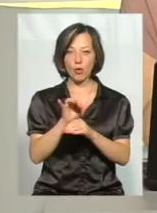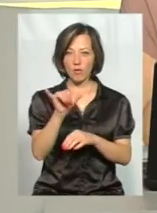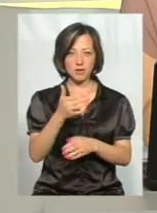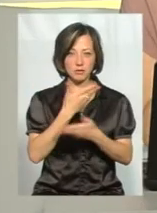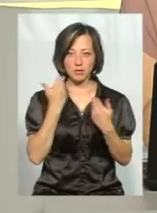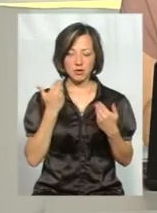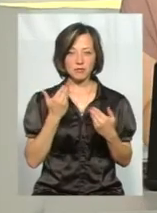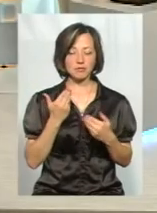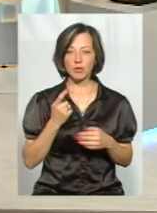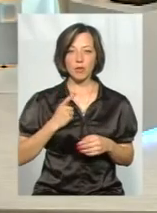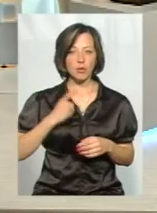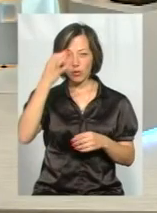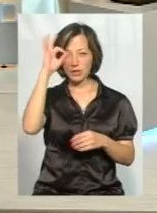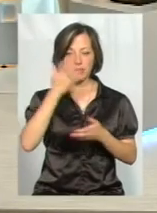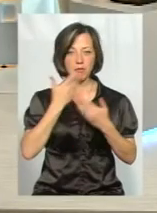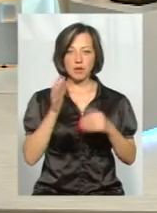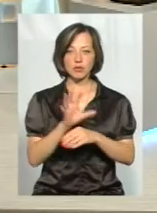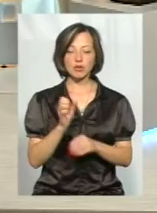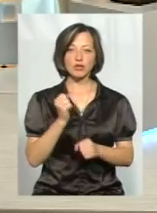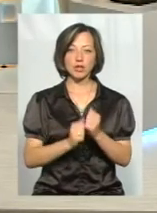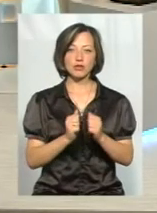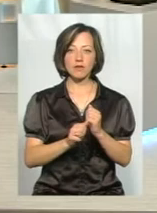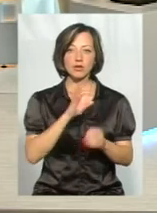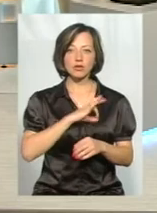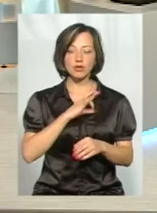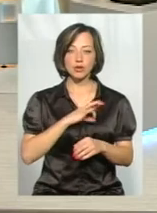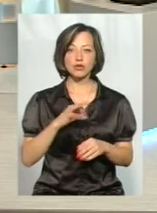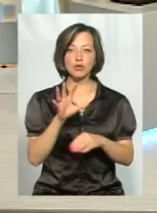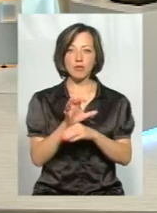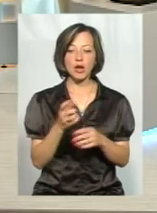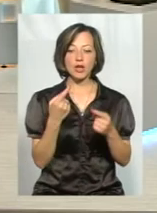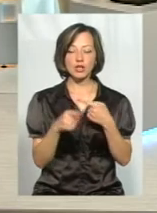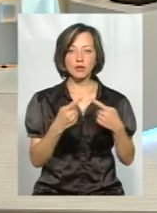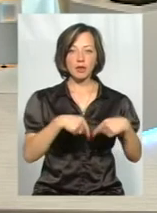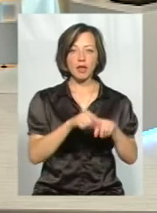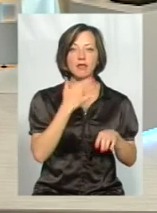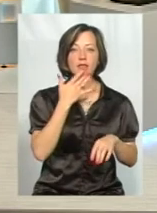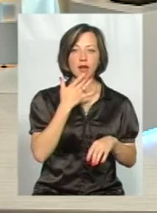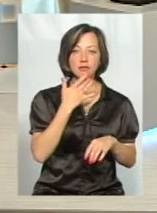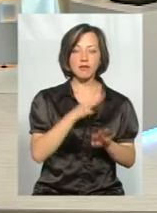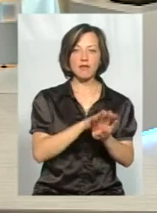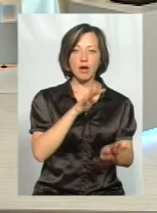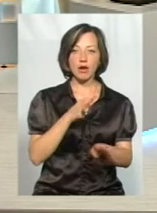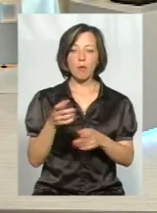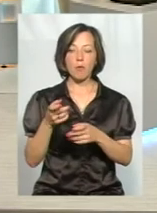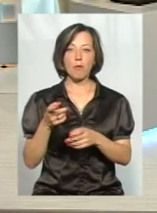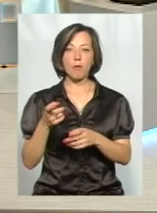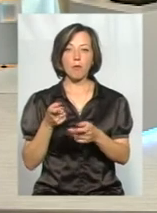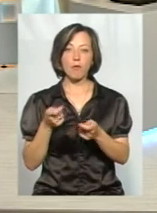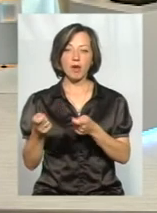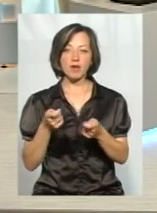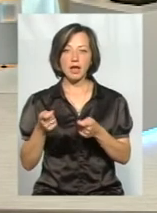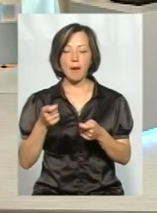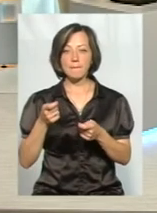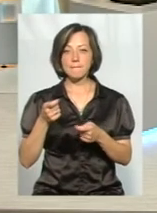патрульних поліцейських немає собак, але ми часто використовуємо собак з інших підрозділів. Це і Нацгвардія, це і головне управління Нацполіції. Тобто, коли проходять якісь масові